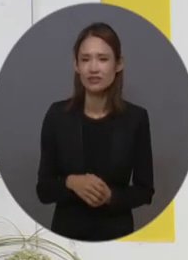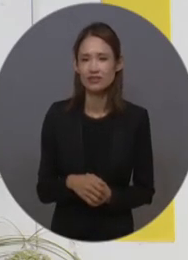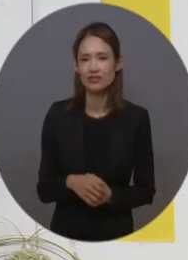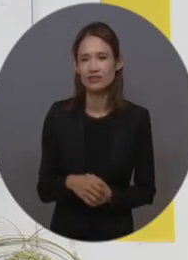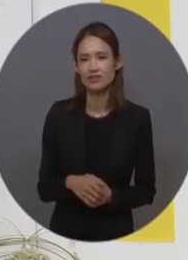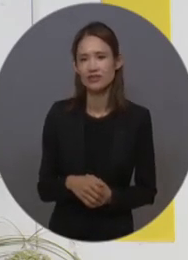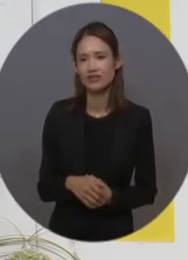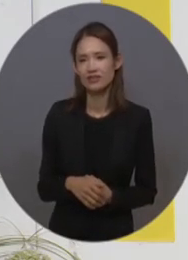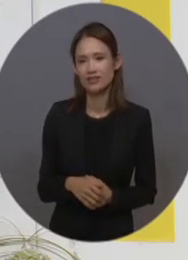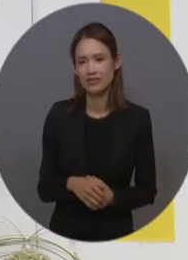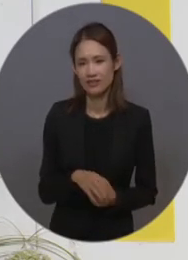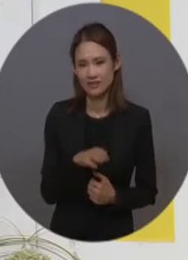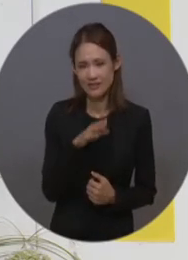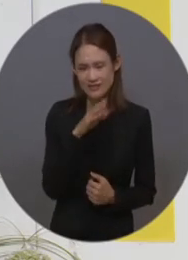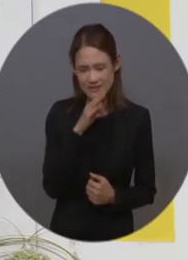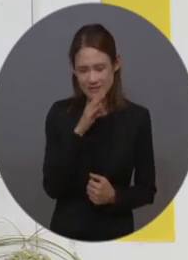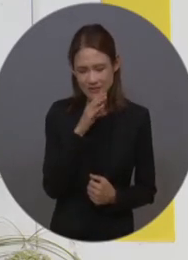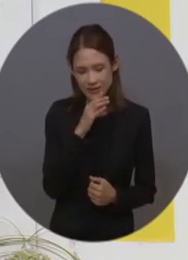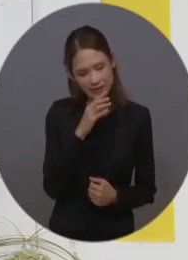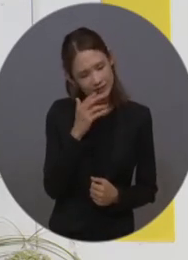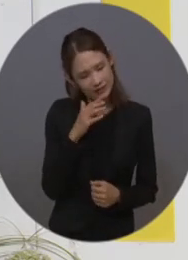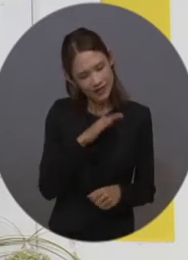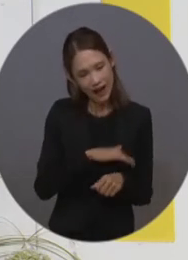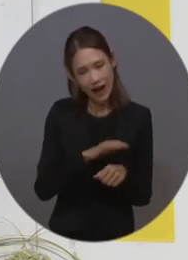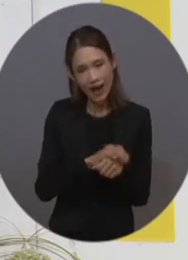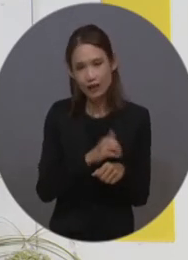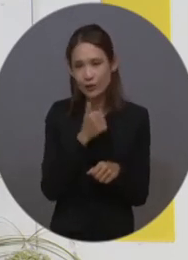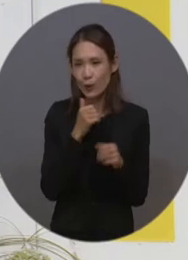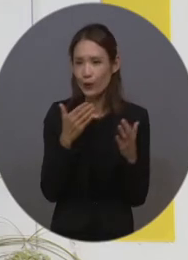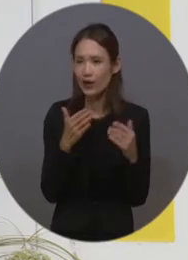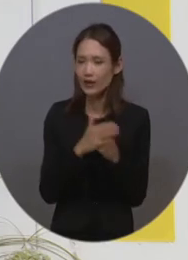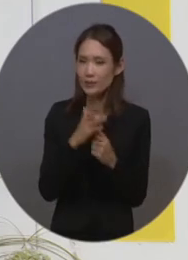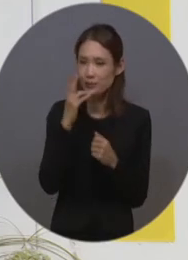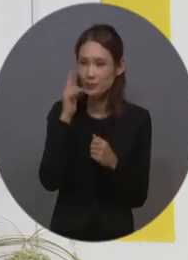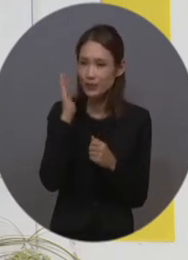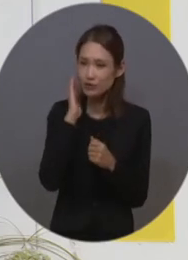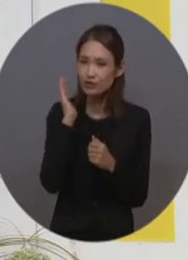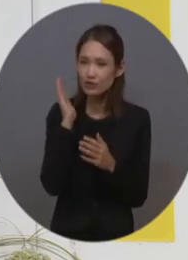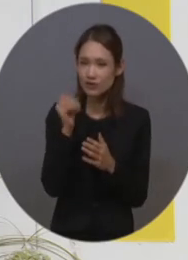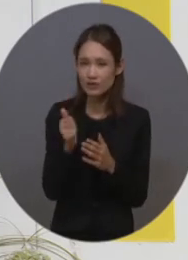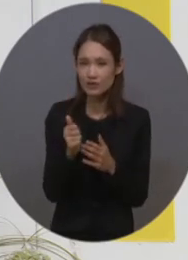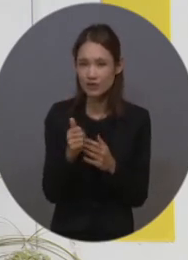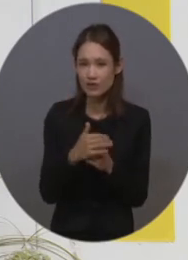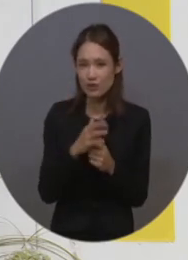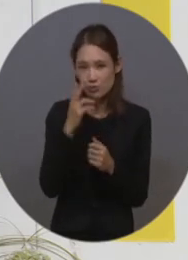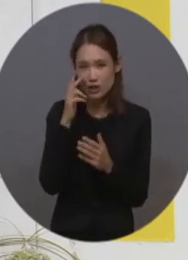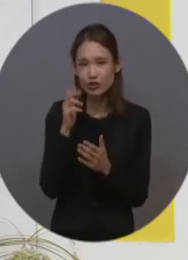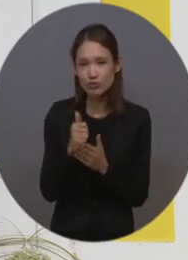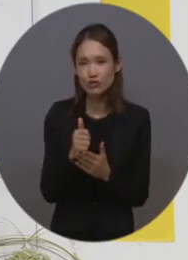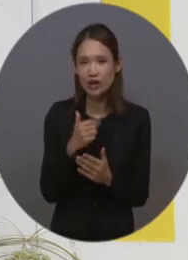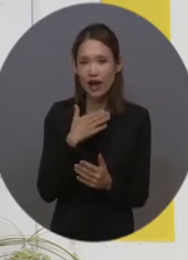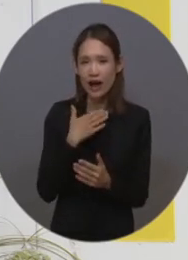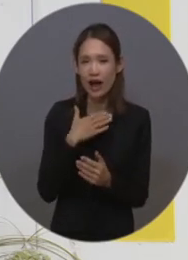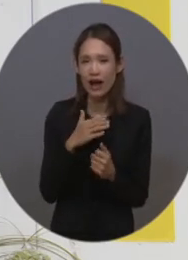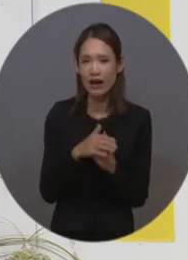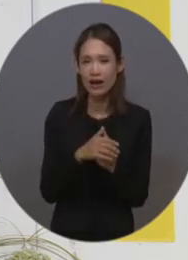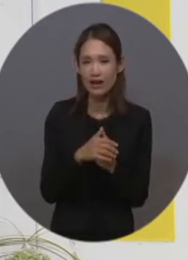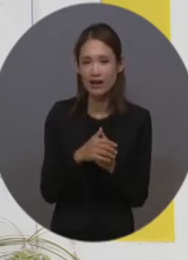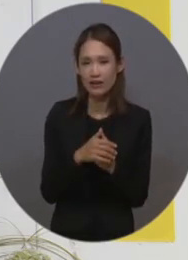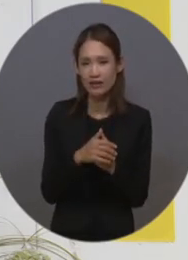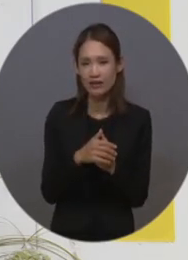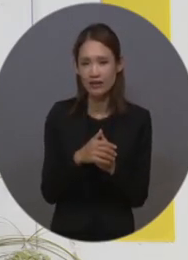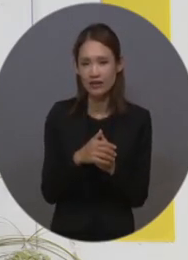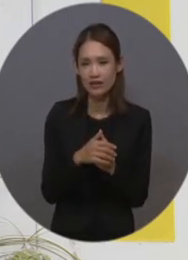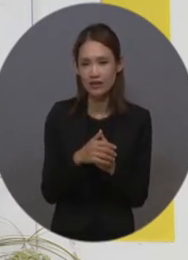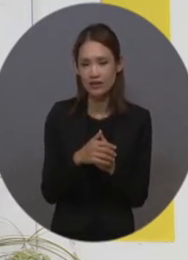words, 야 이번엔 진짜 정말 제대로 해야 되겠다. 네. 이번에 미국 대통령이니까 네. 미국 분이 알아들을 수 있게 해야 되겠다. 그래서 freeway